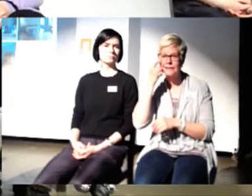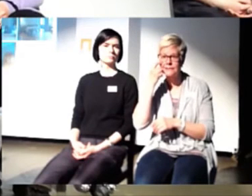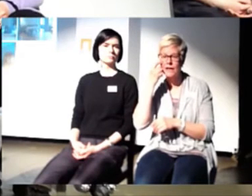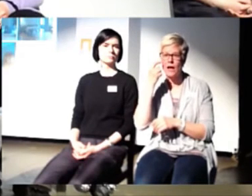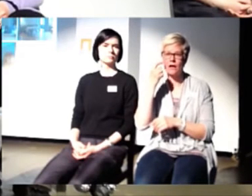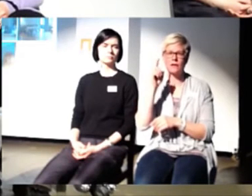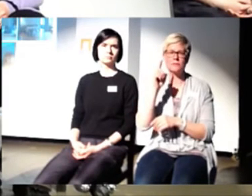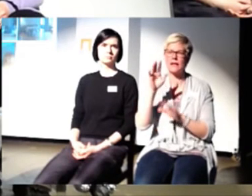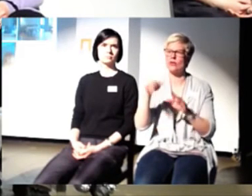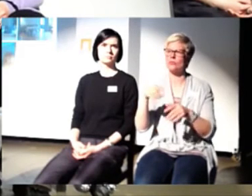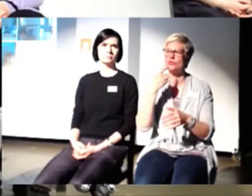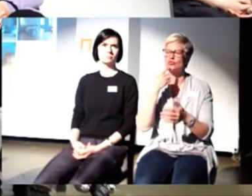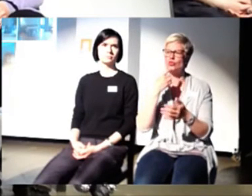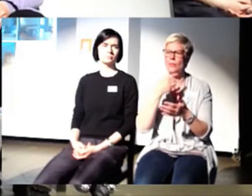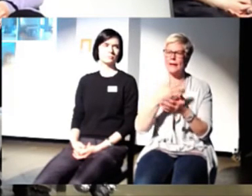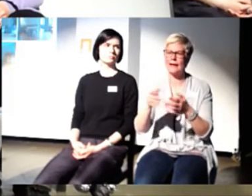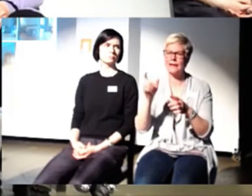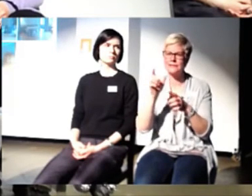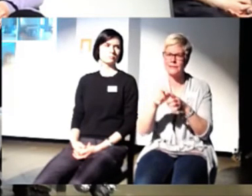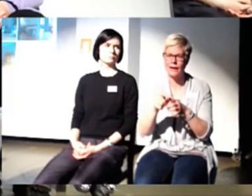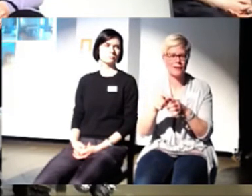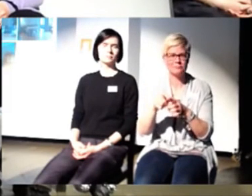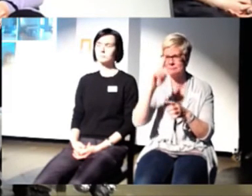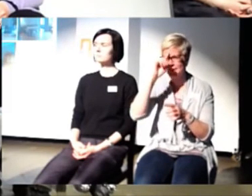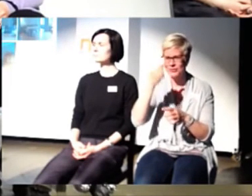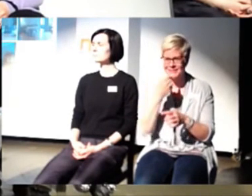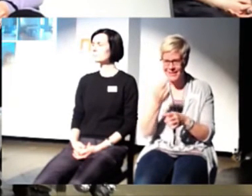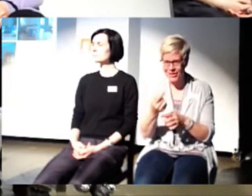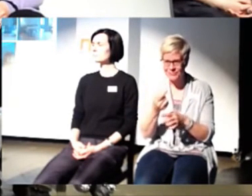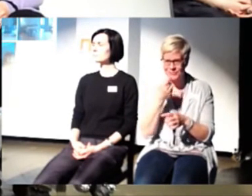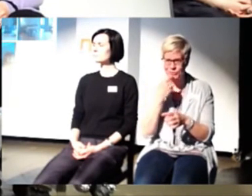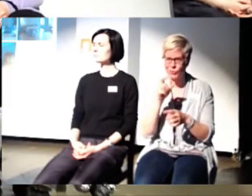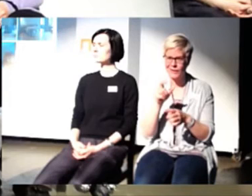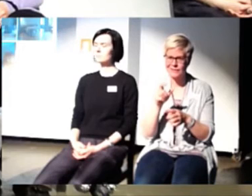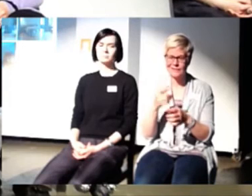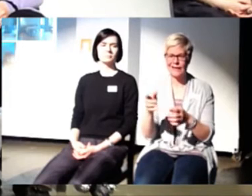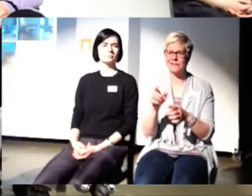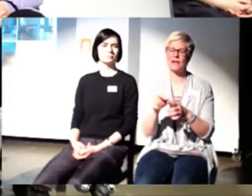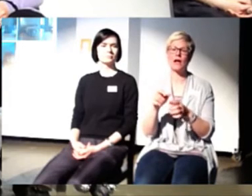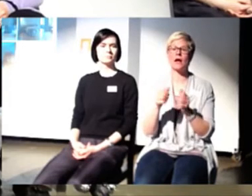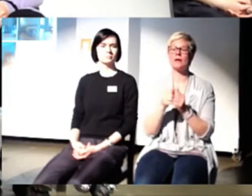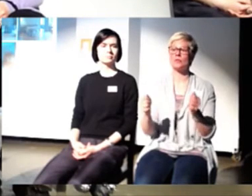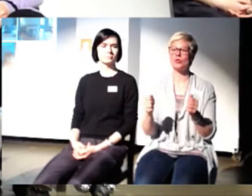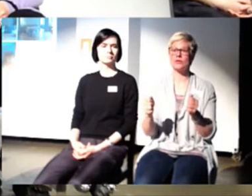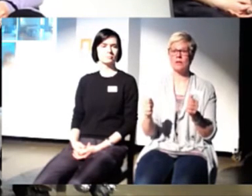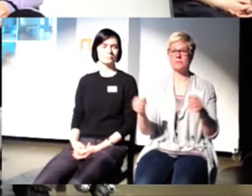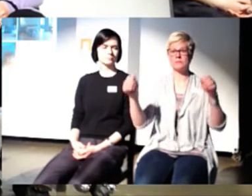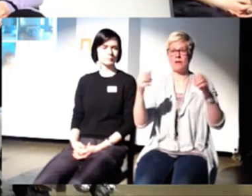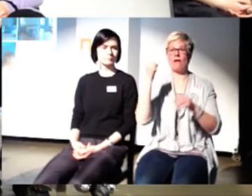miten ikinä ne onkaan Suomessa. Suomeksi en osaa sanoa. Mutta kartanon ympäri on